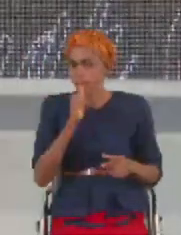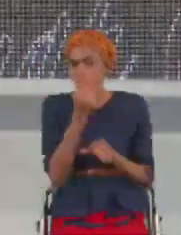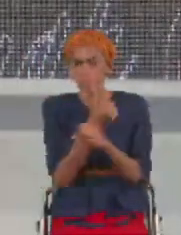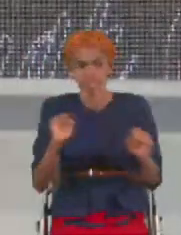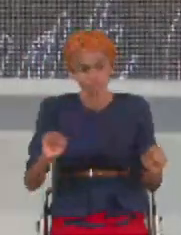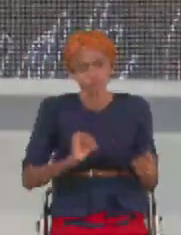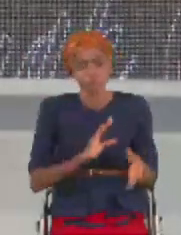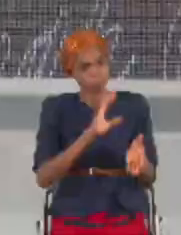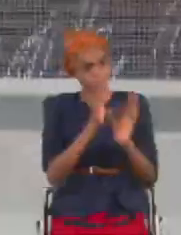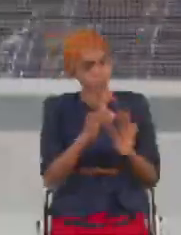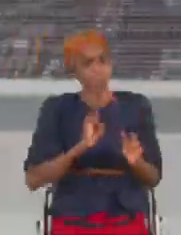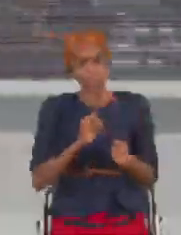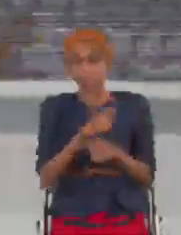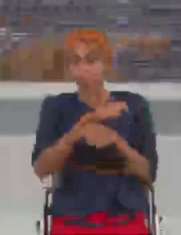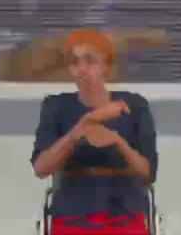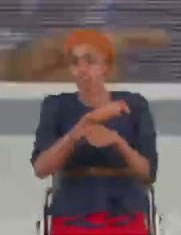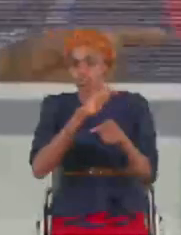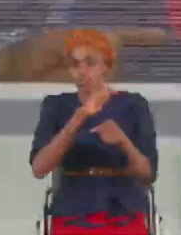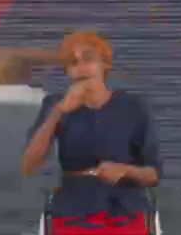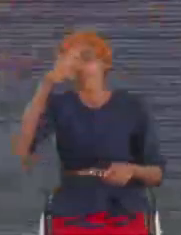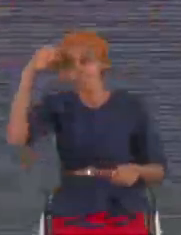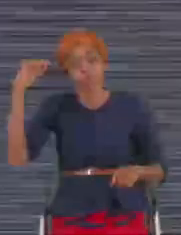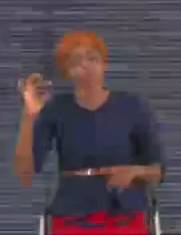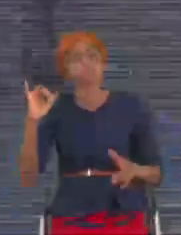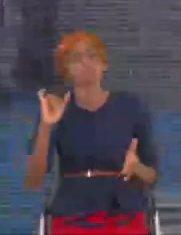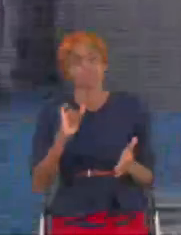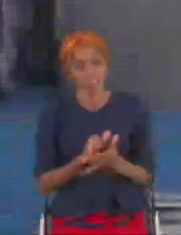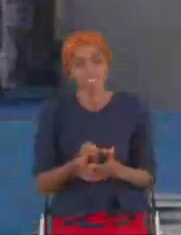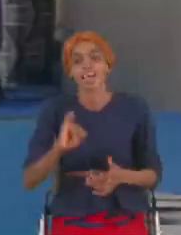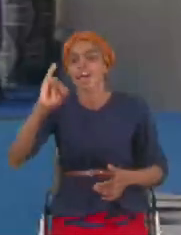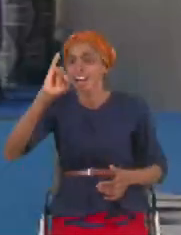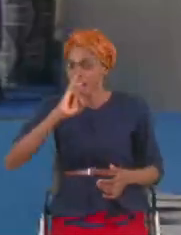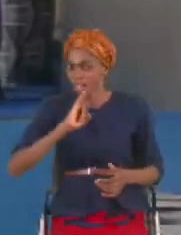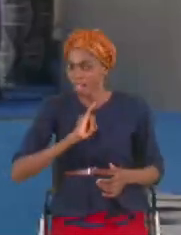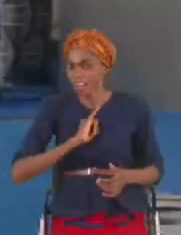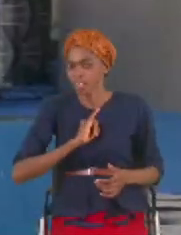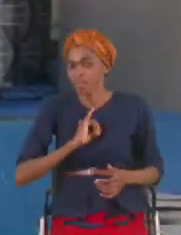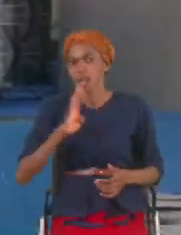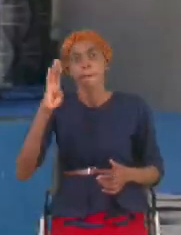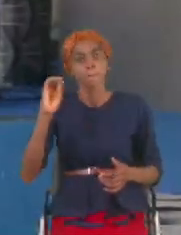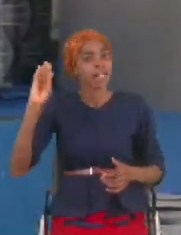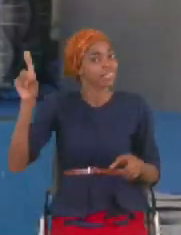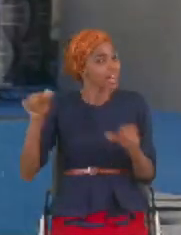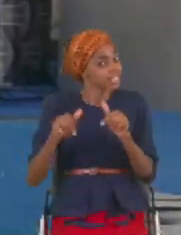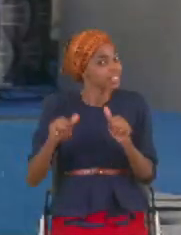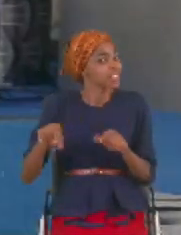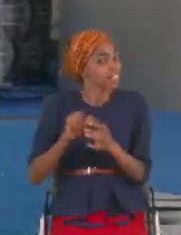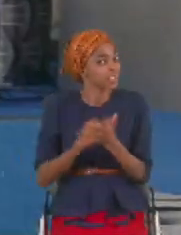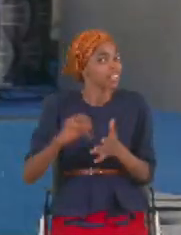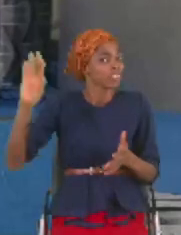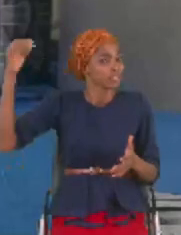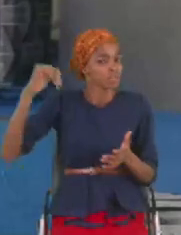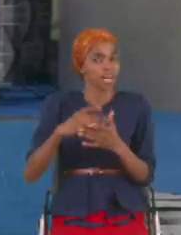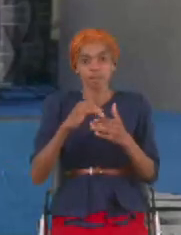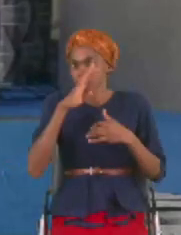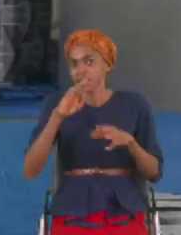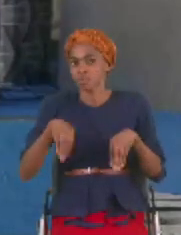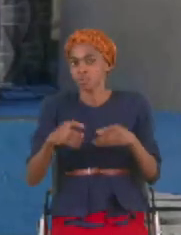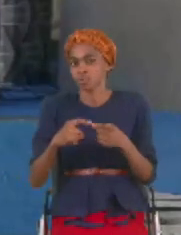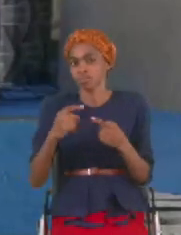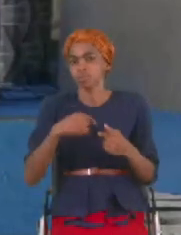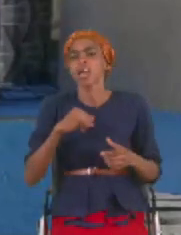converti je suis transformé et pour cela je pars cette grâce qui m'a été donnée